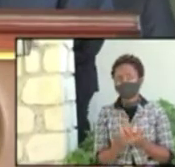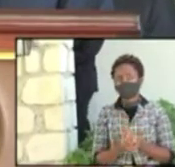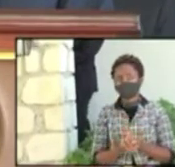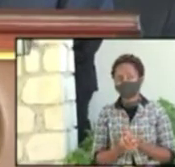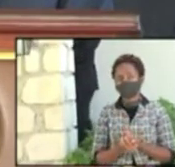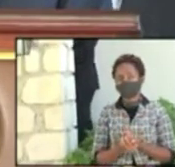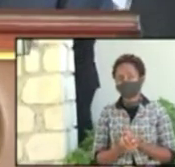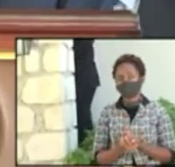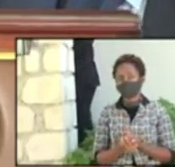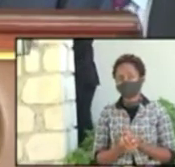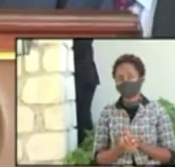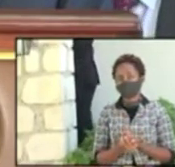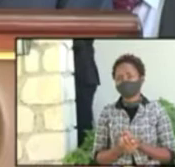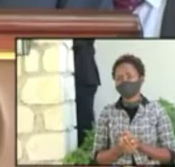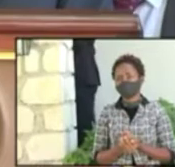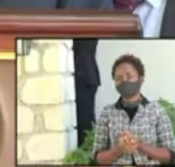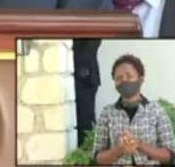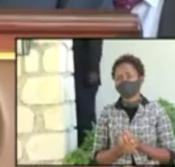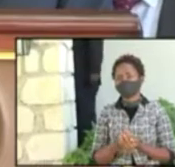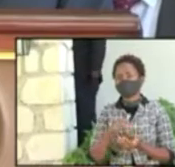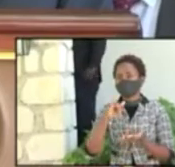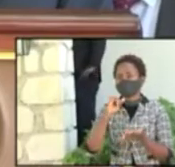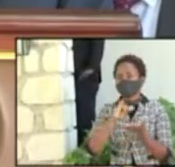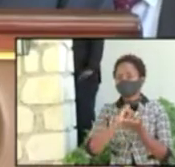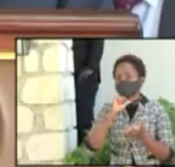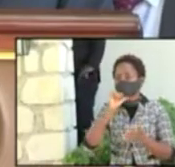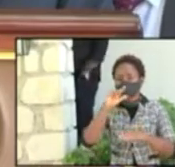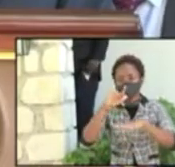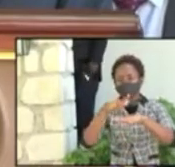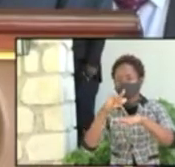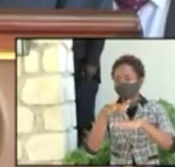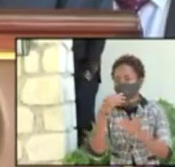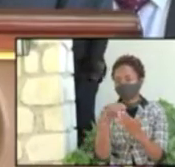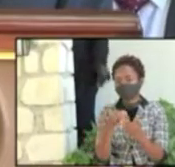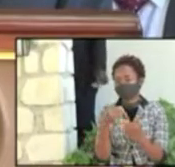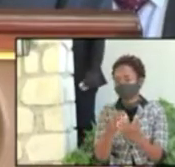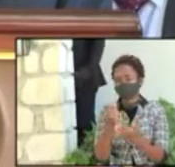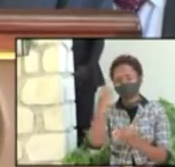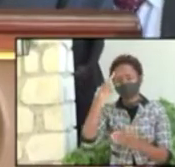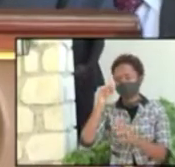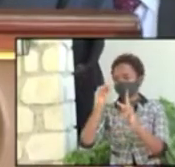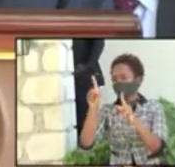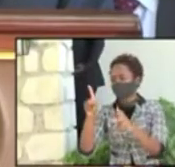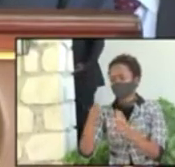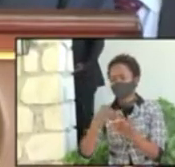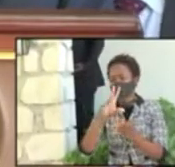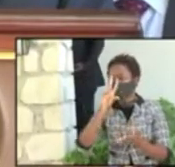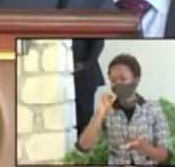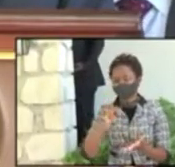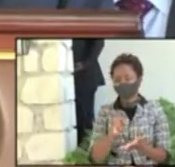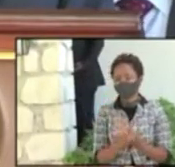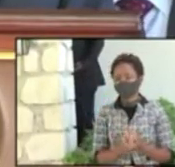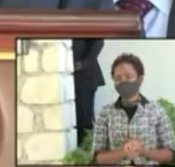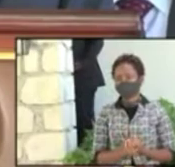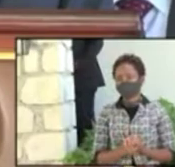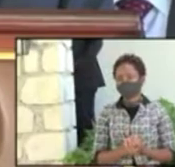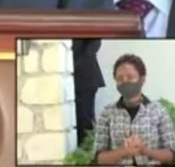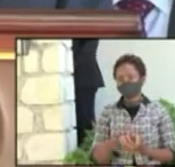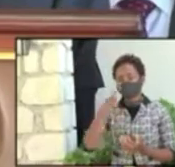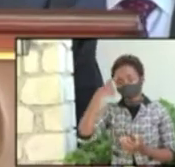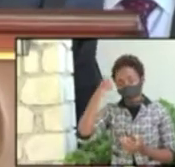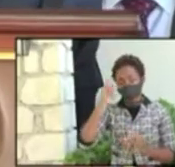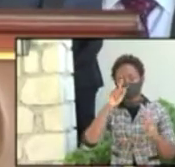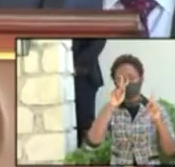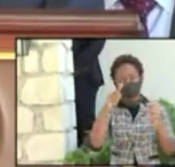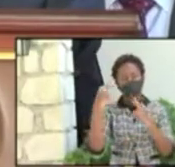Et bien, c'est acte que yo pas de toucher Sekob. Non mais pièce monde parce que yo